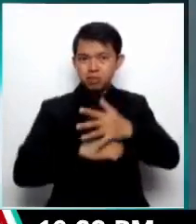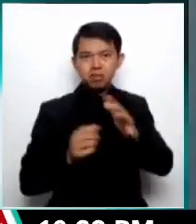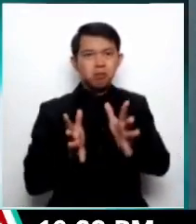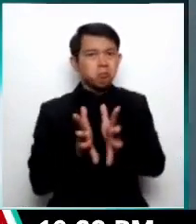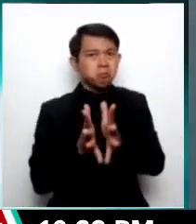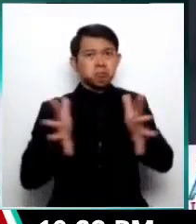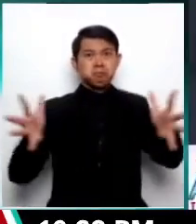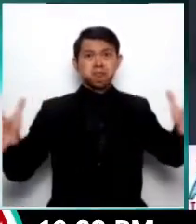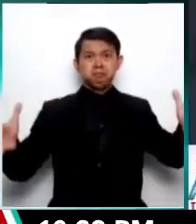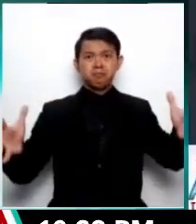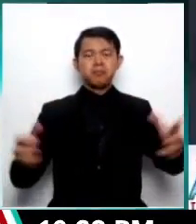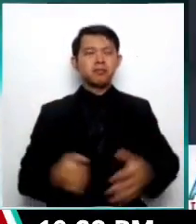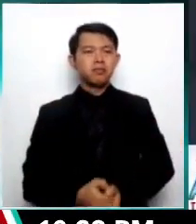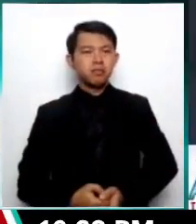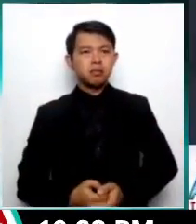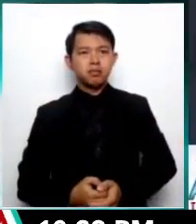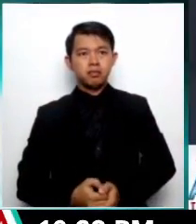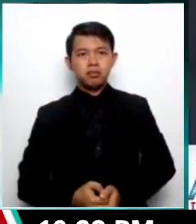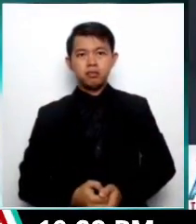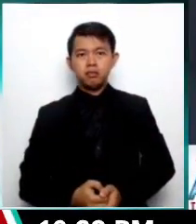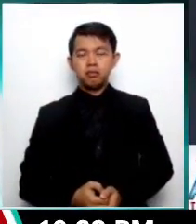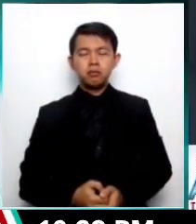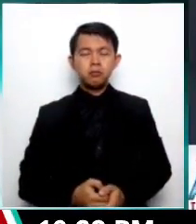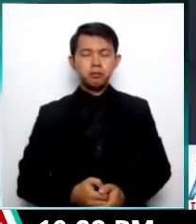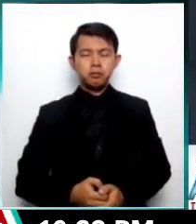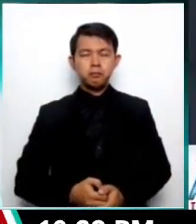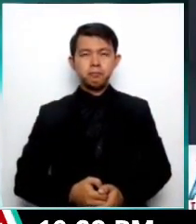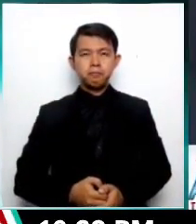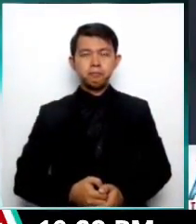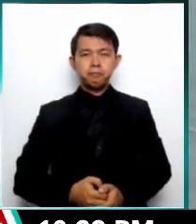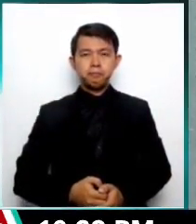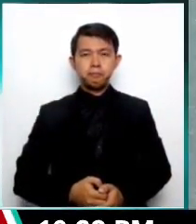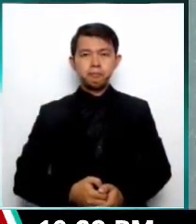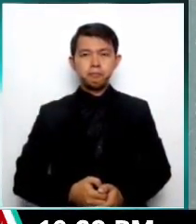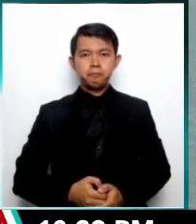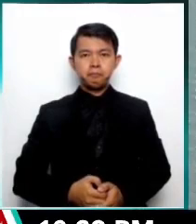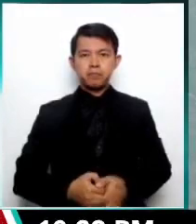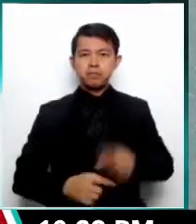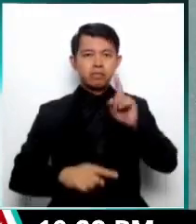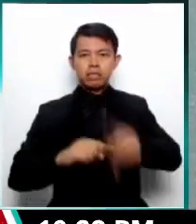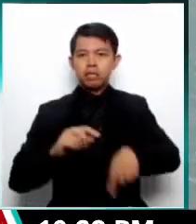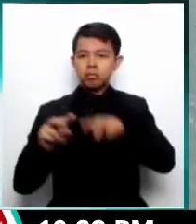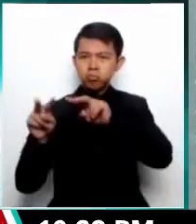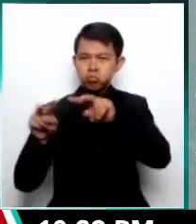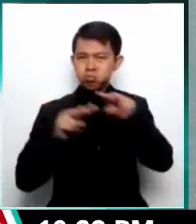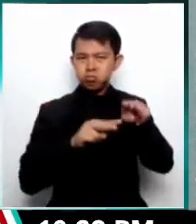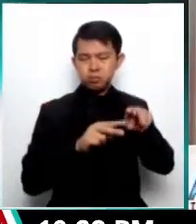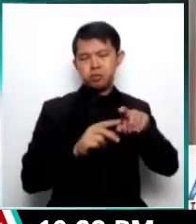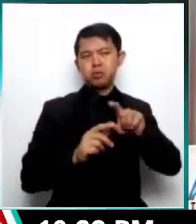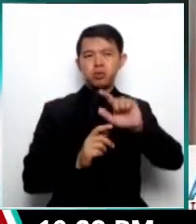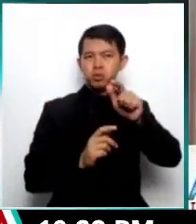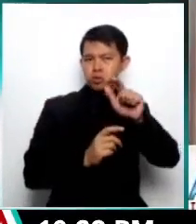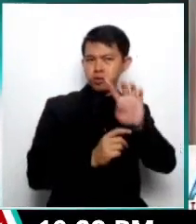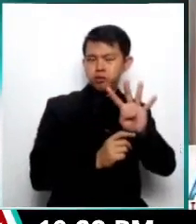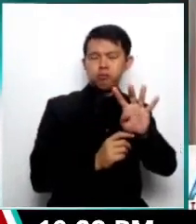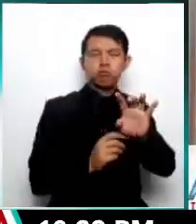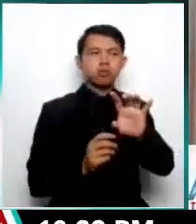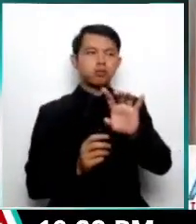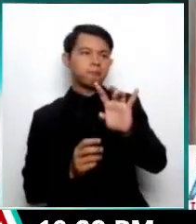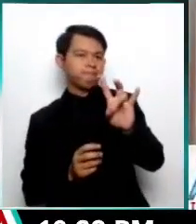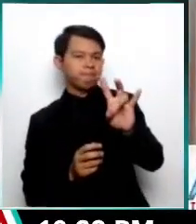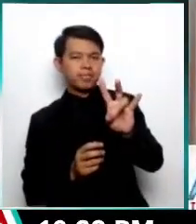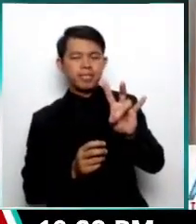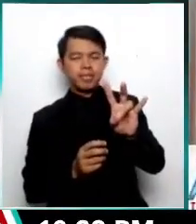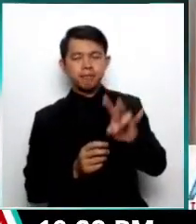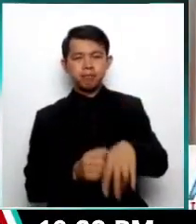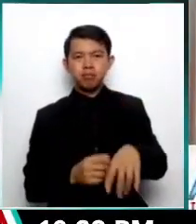isang maritime feature ay bababara natin ng 24/7 dahil sa lawak ng West Philippine Sea. Sa bahagi ng China, sabi